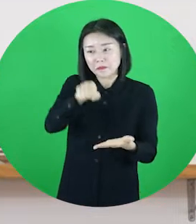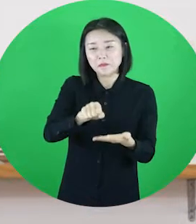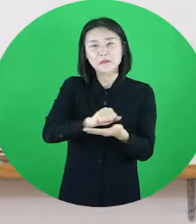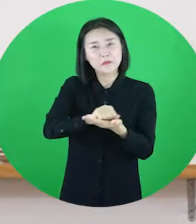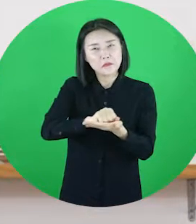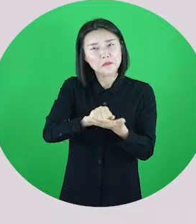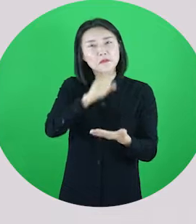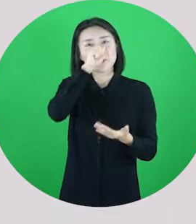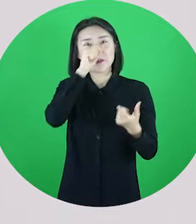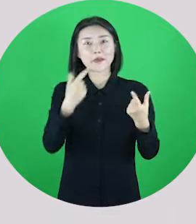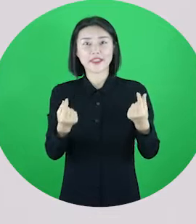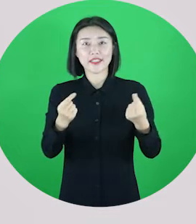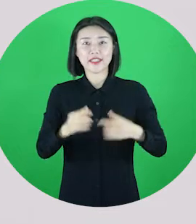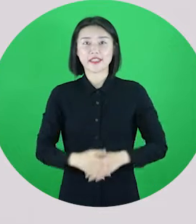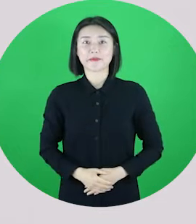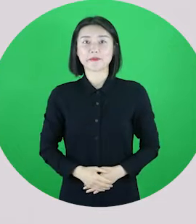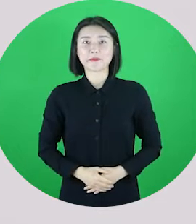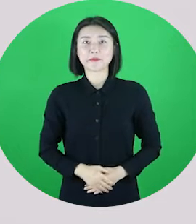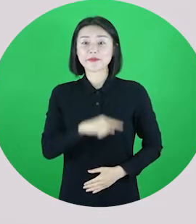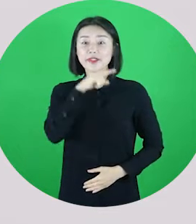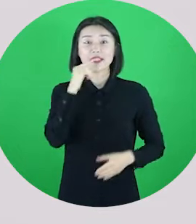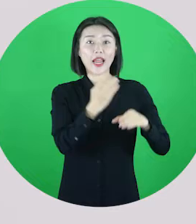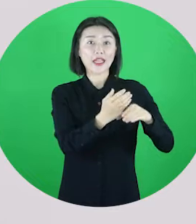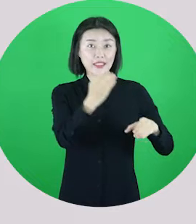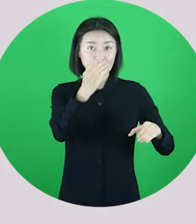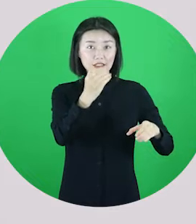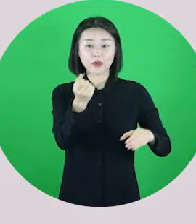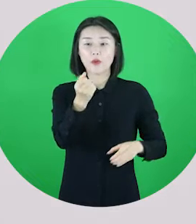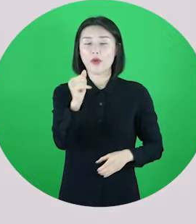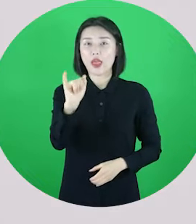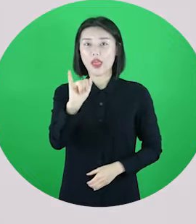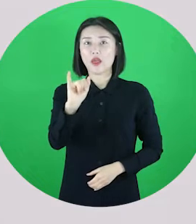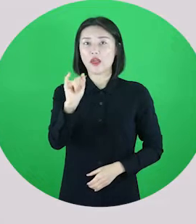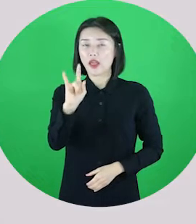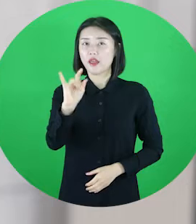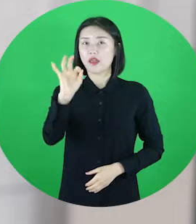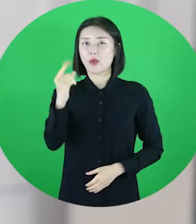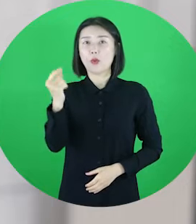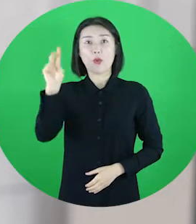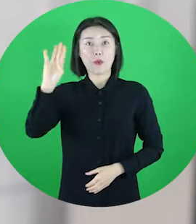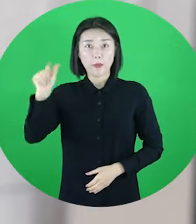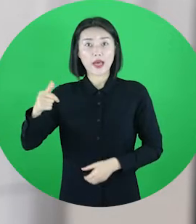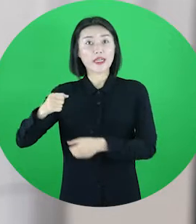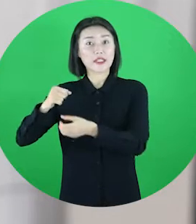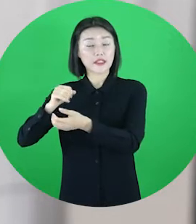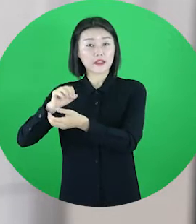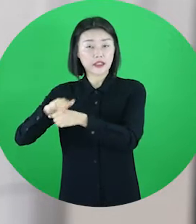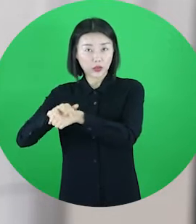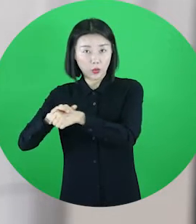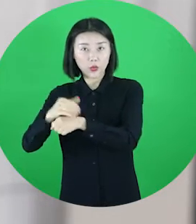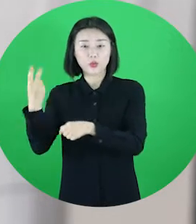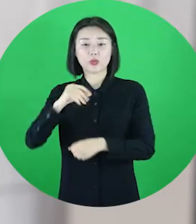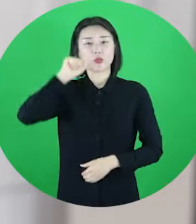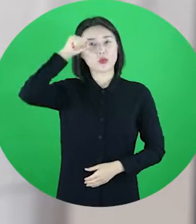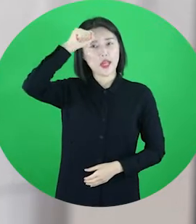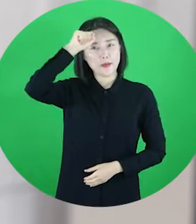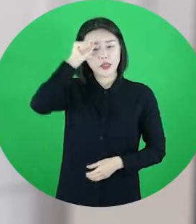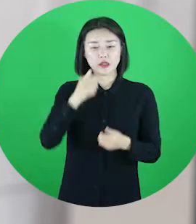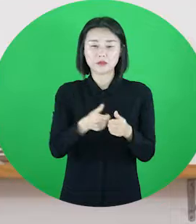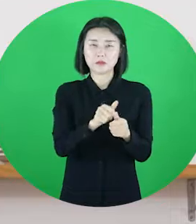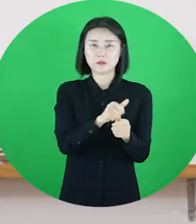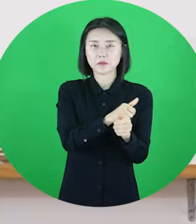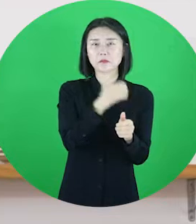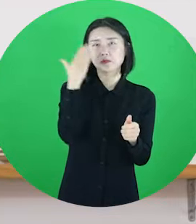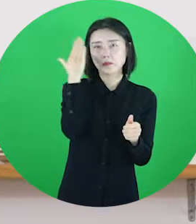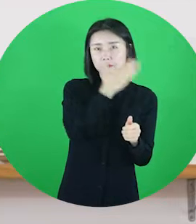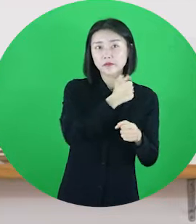좋을 것 같아요. 당근과 애호박은 씻어오고 양파는 껍질을 까서 깨끗하게 씻어줄 거예요.